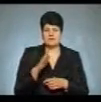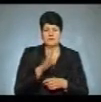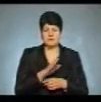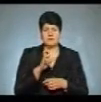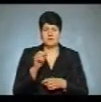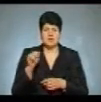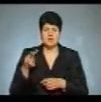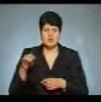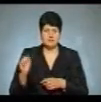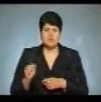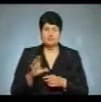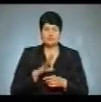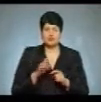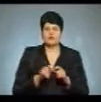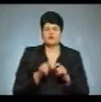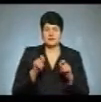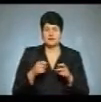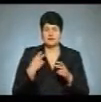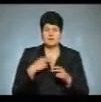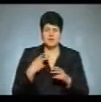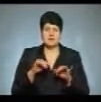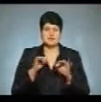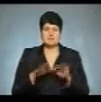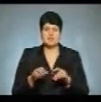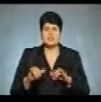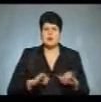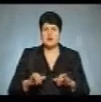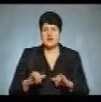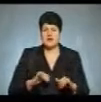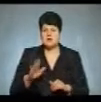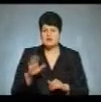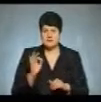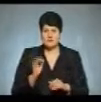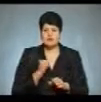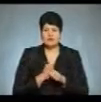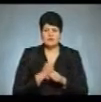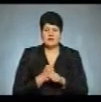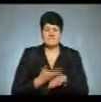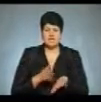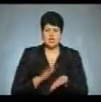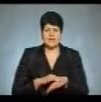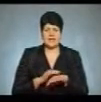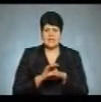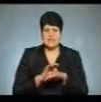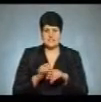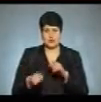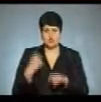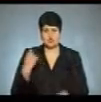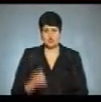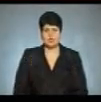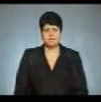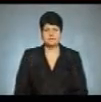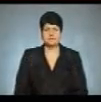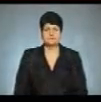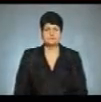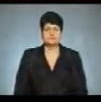Біляшевича. Було порушено кримінальне провадження за фактом хуліганства та заподіяння важких тілесних ушкоджень.